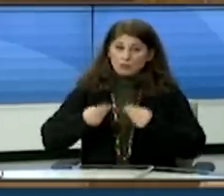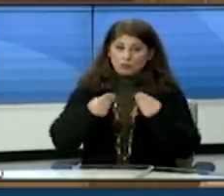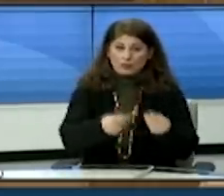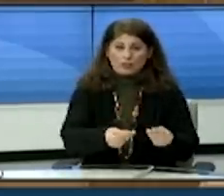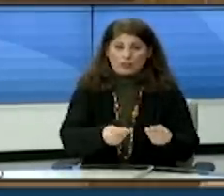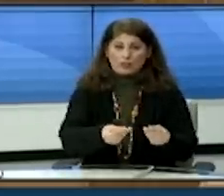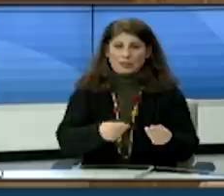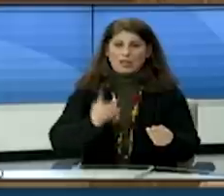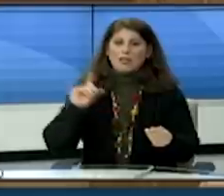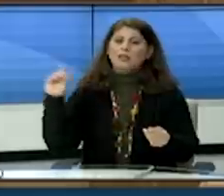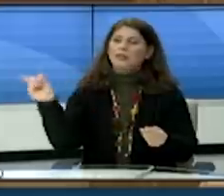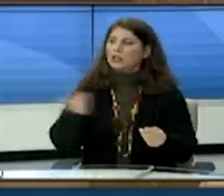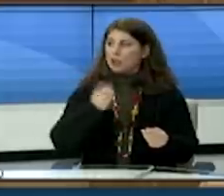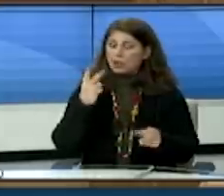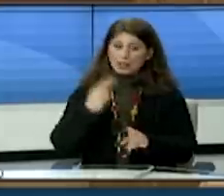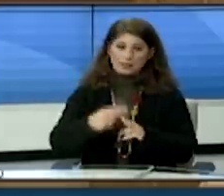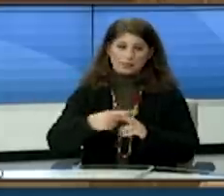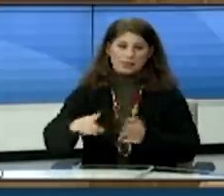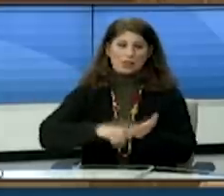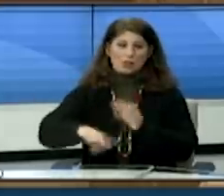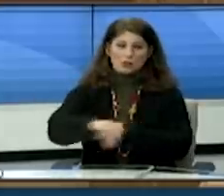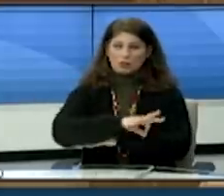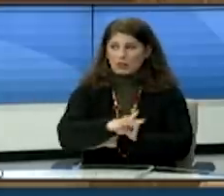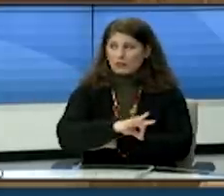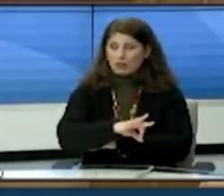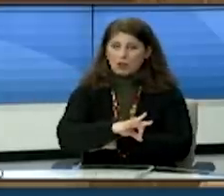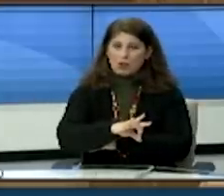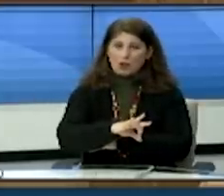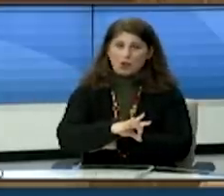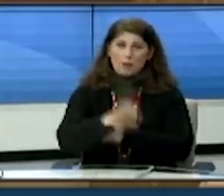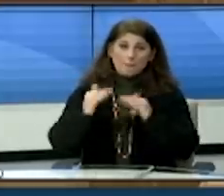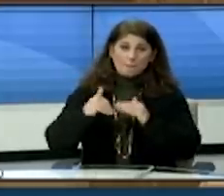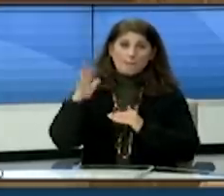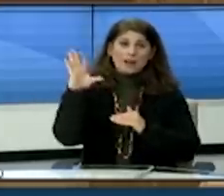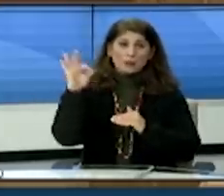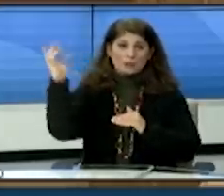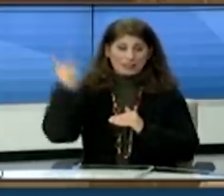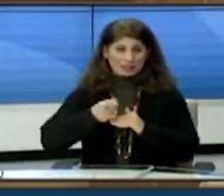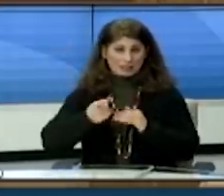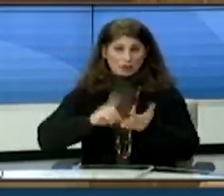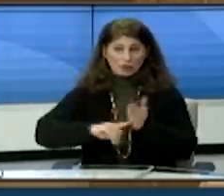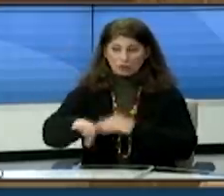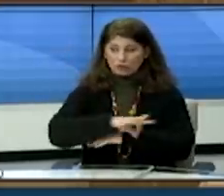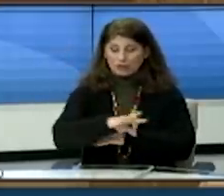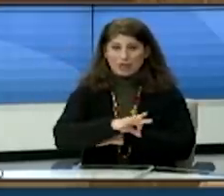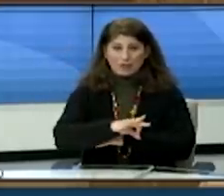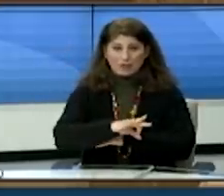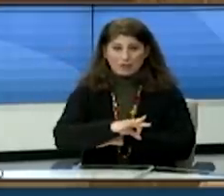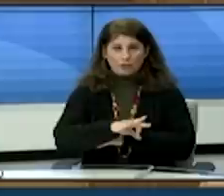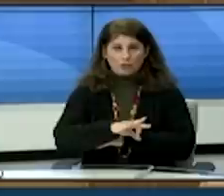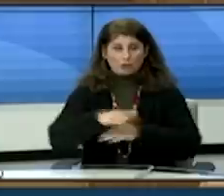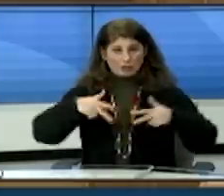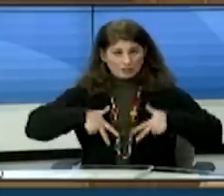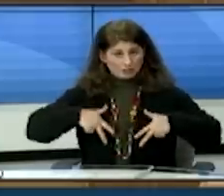δίνατε σε όλα τα κρίσιμα νομοσχέδια? Πάνω από τα μισά νομοσχέδια της Νέας Δημοκρατίας ως κυβέρνησης